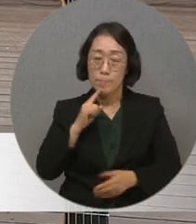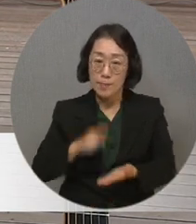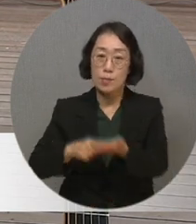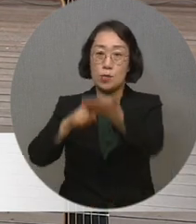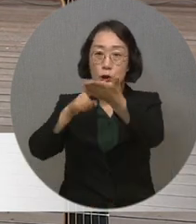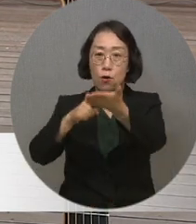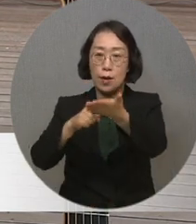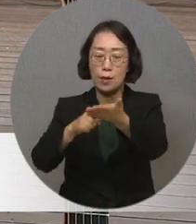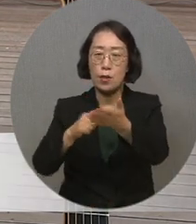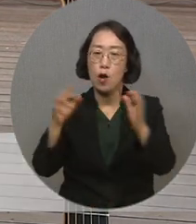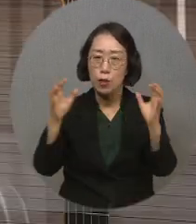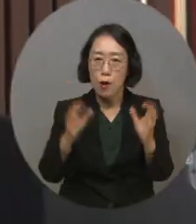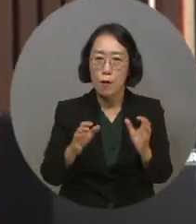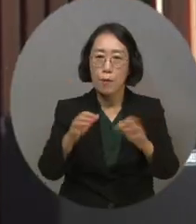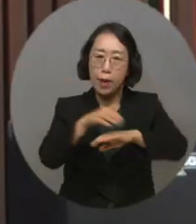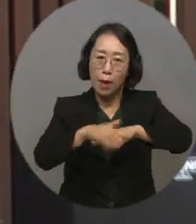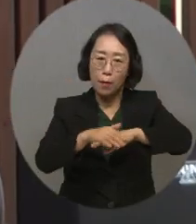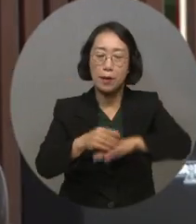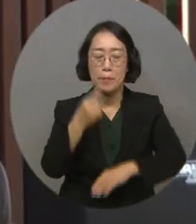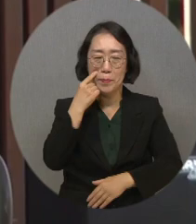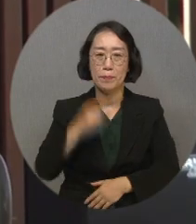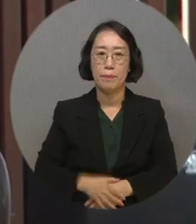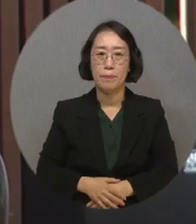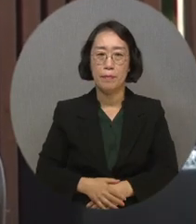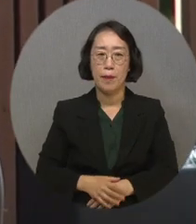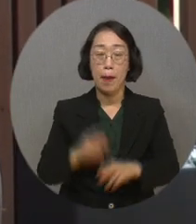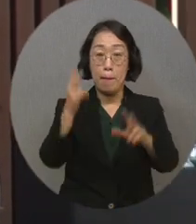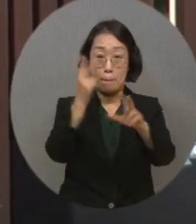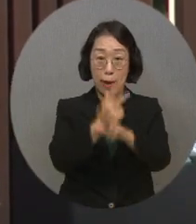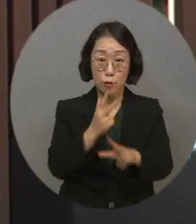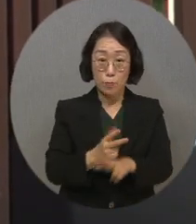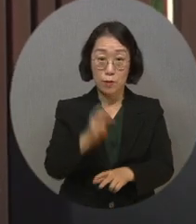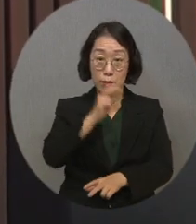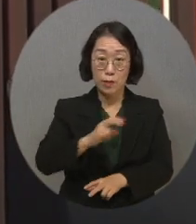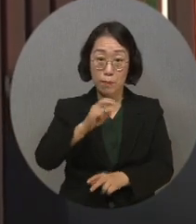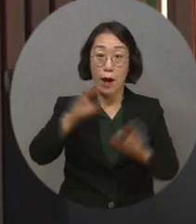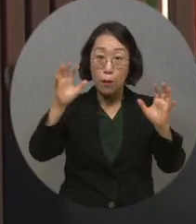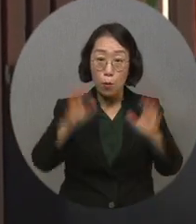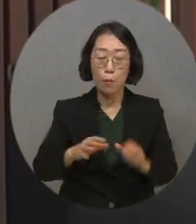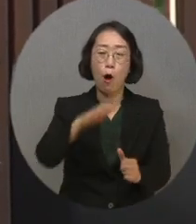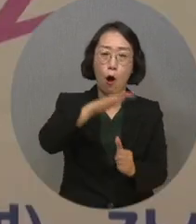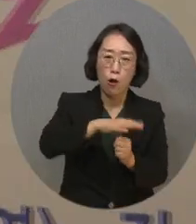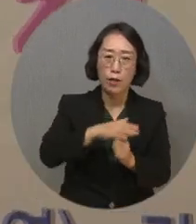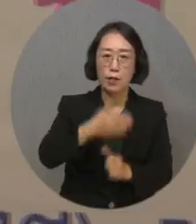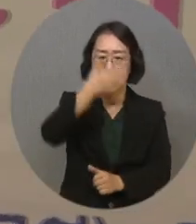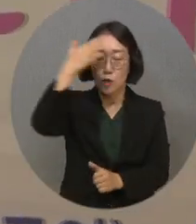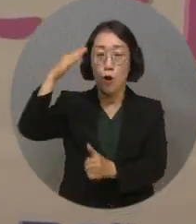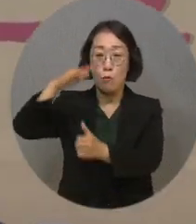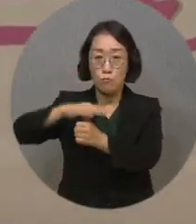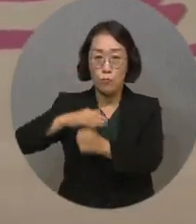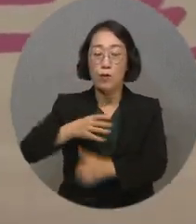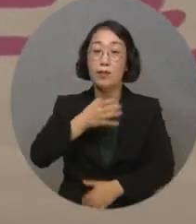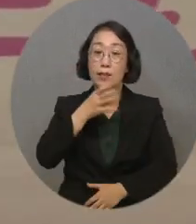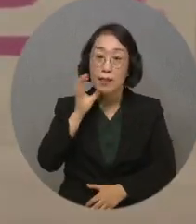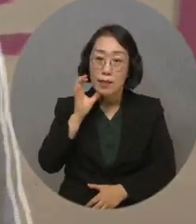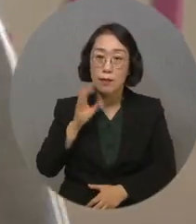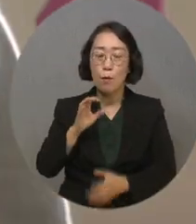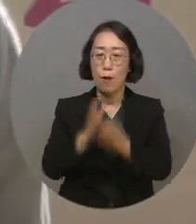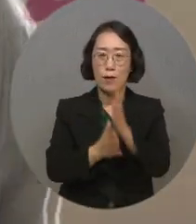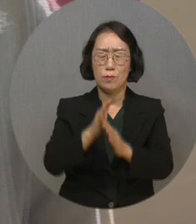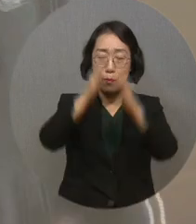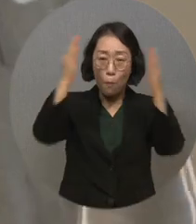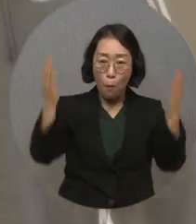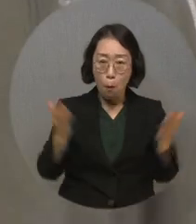한번 진행을 하려고 합니다. 매주 진행된 이 음악회는 어린이, 청소년, 노년에 이르기까지